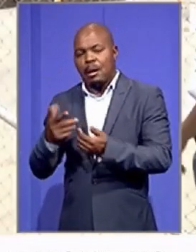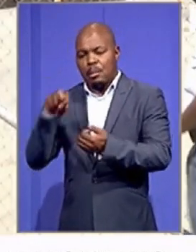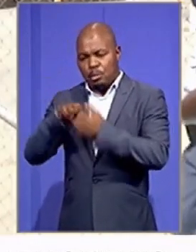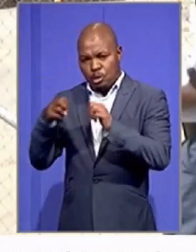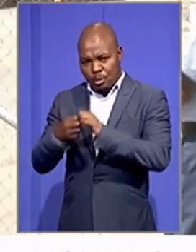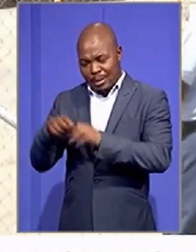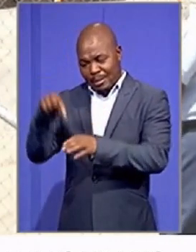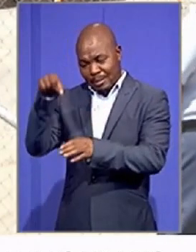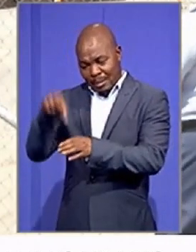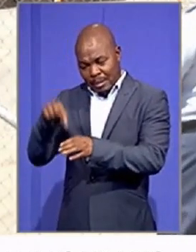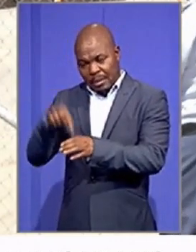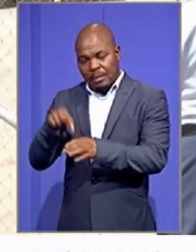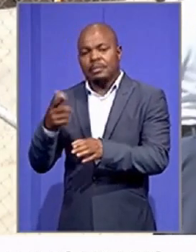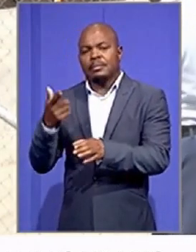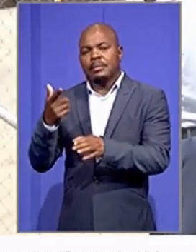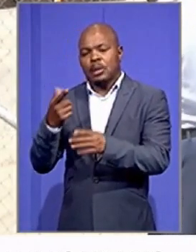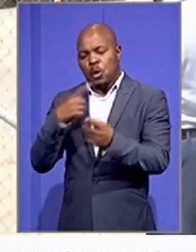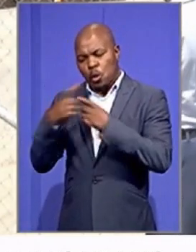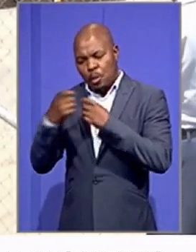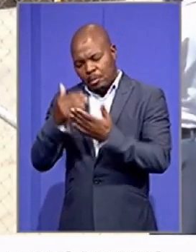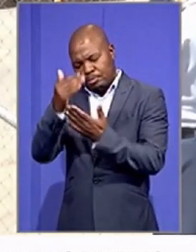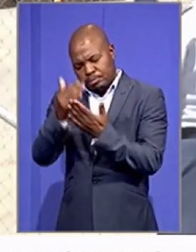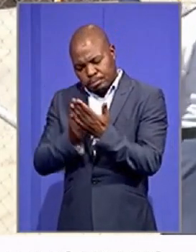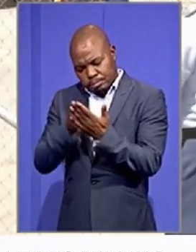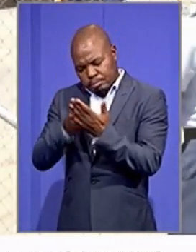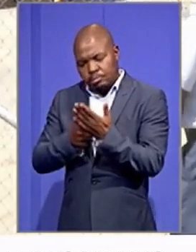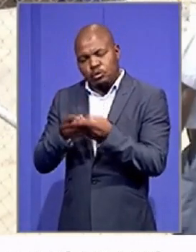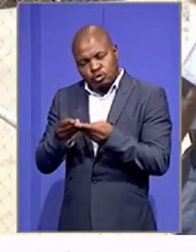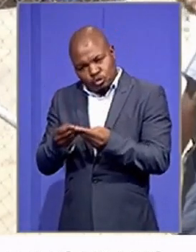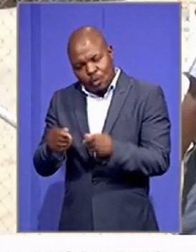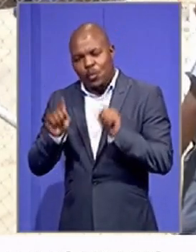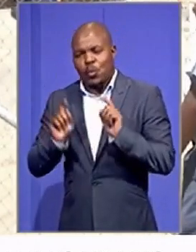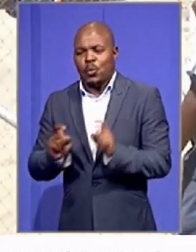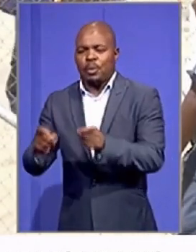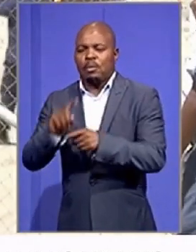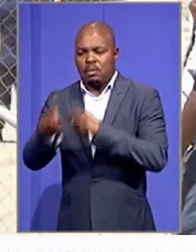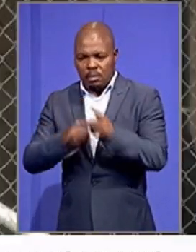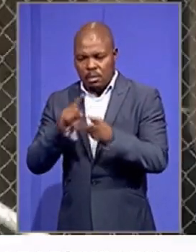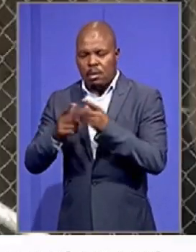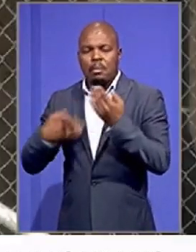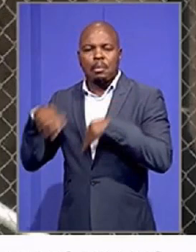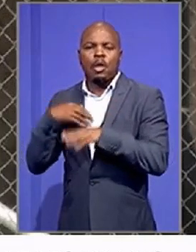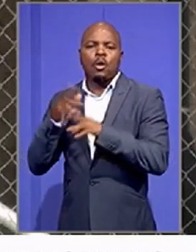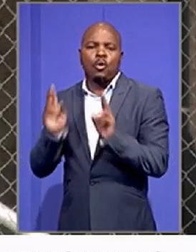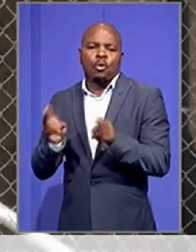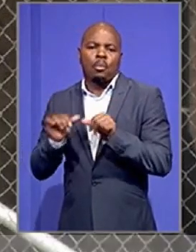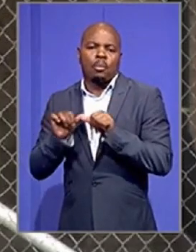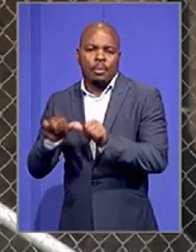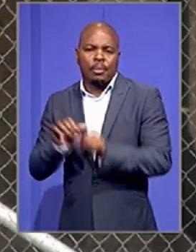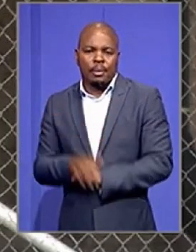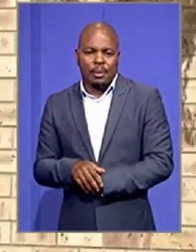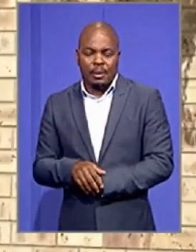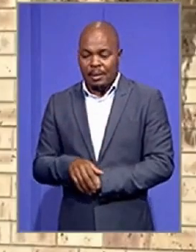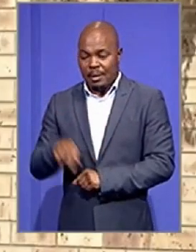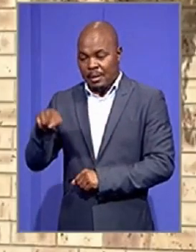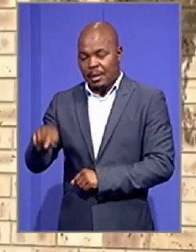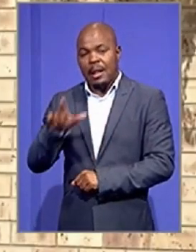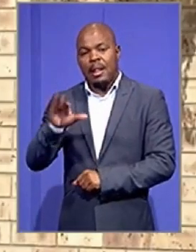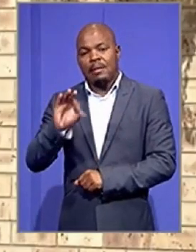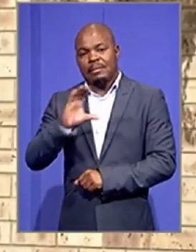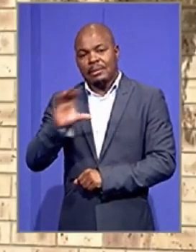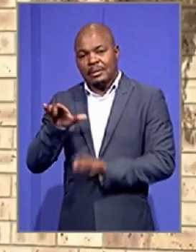ragolle di tletlebo tsena tsa basebetsi ka potlako e le gore maemo a khutlele setlwaedi e leng setlamo se sa tshilo LFC